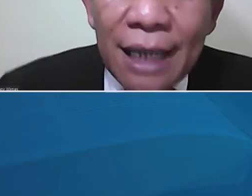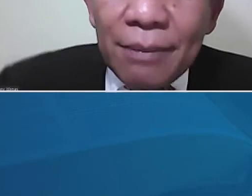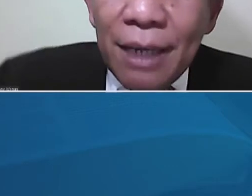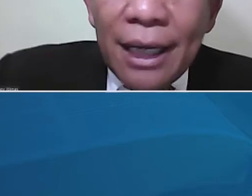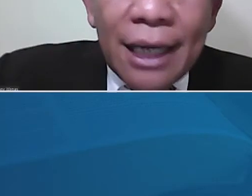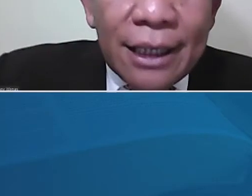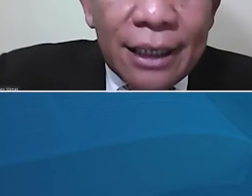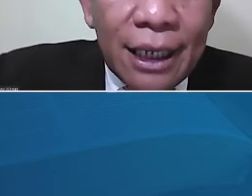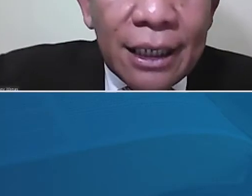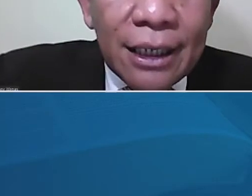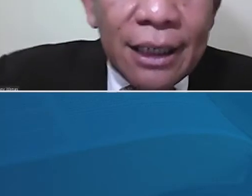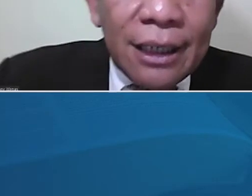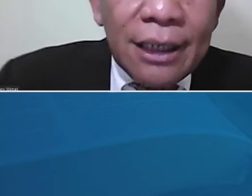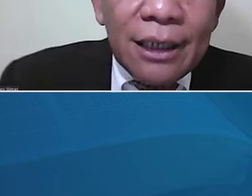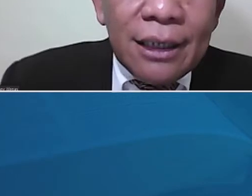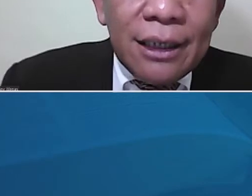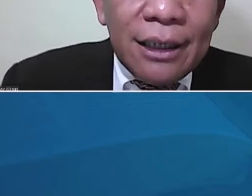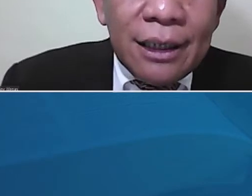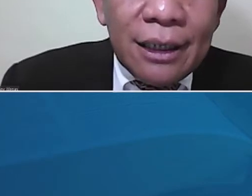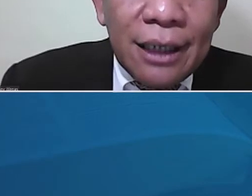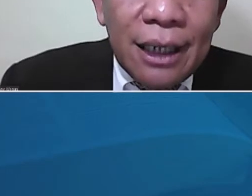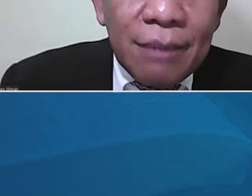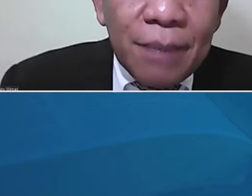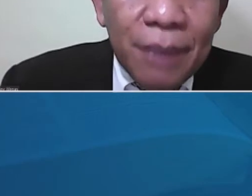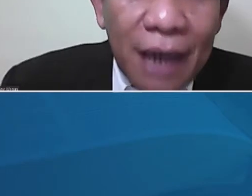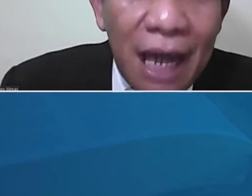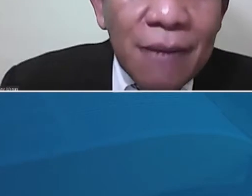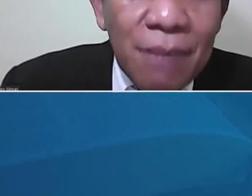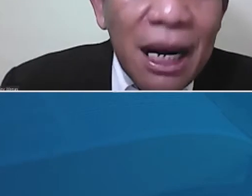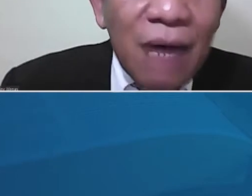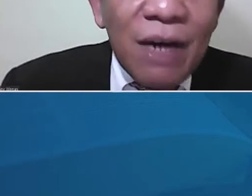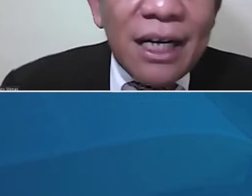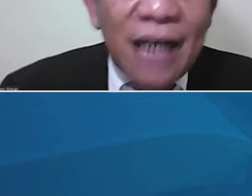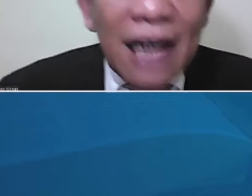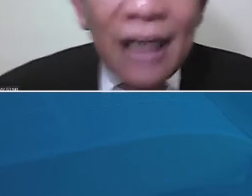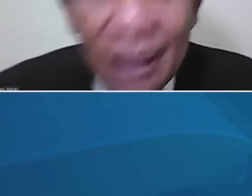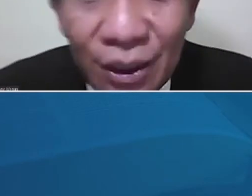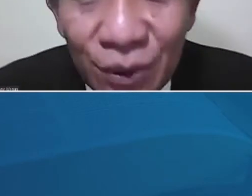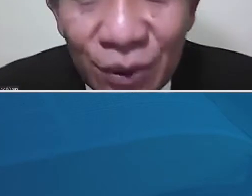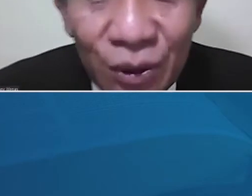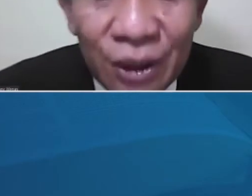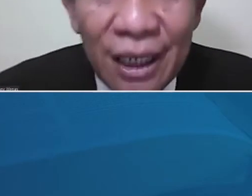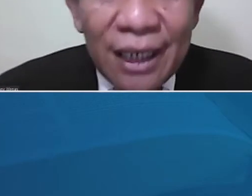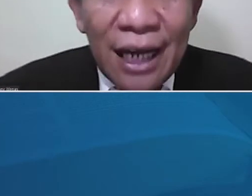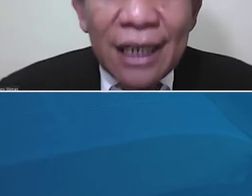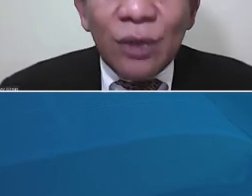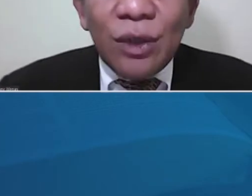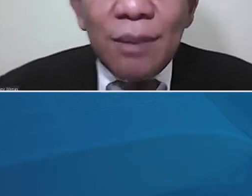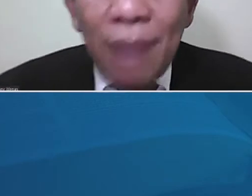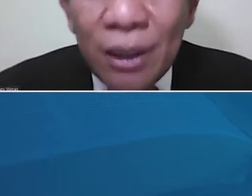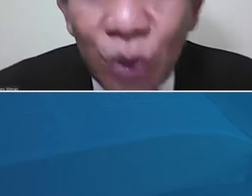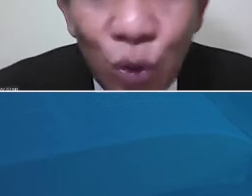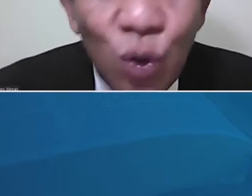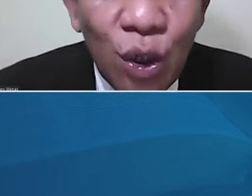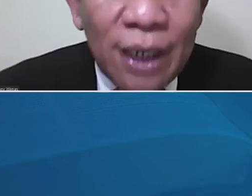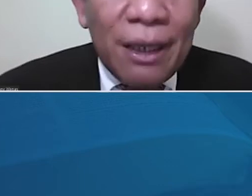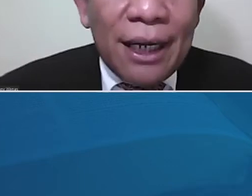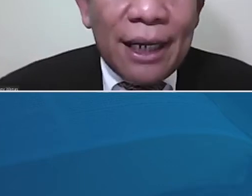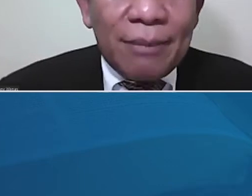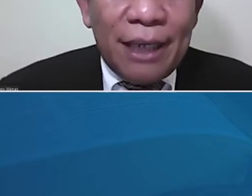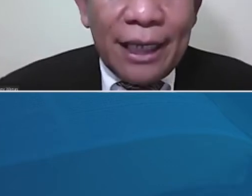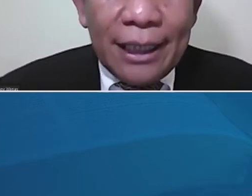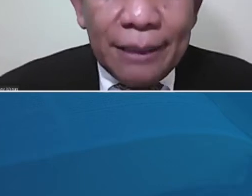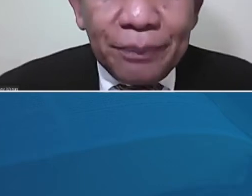malaikat-malaikatnya Iya berperang melawan naga itu dan naga itu dibantu oleh